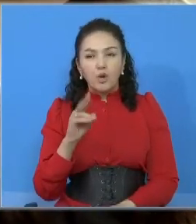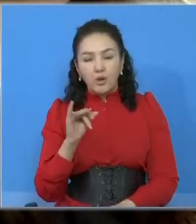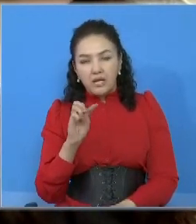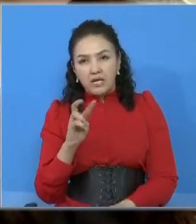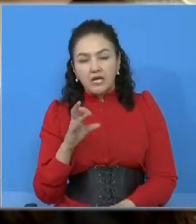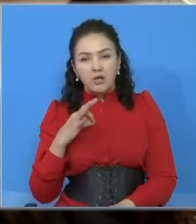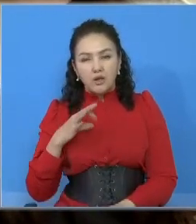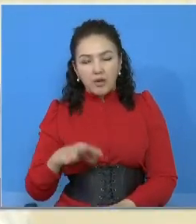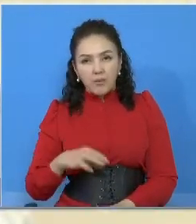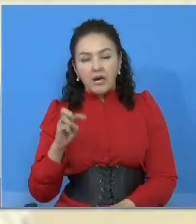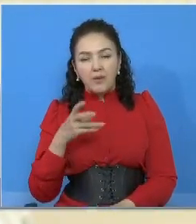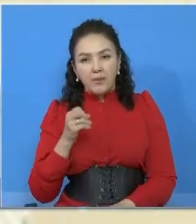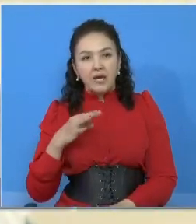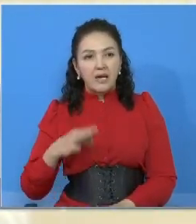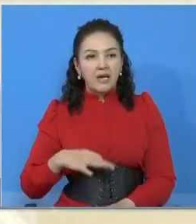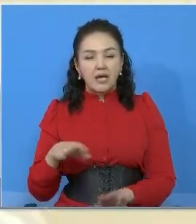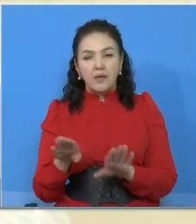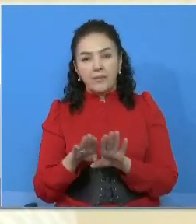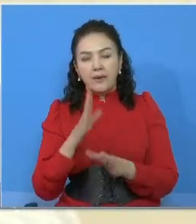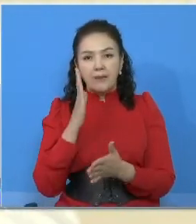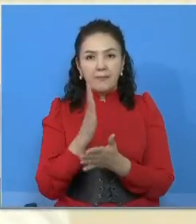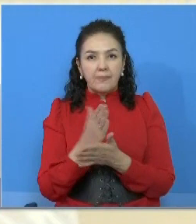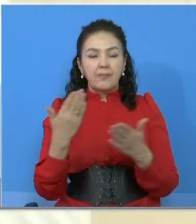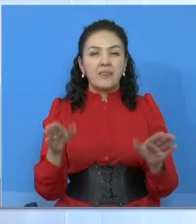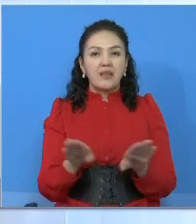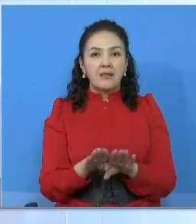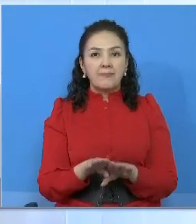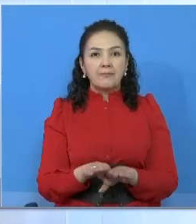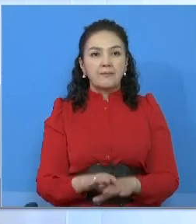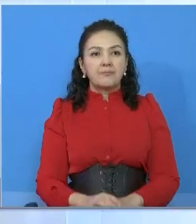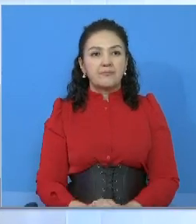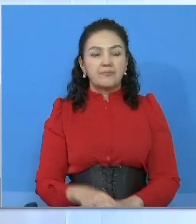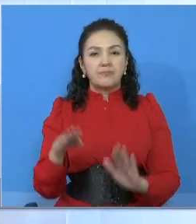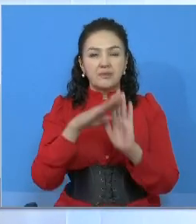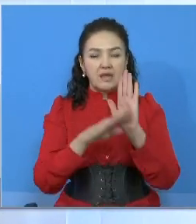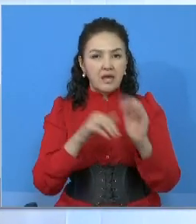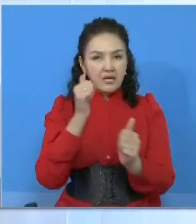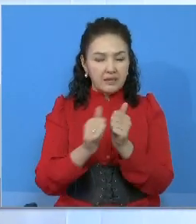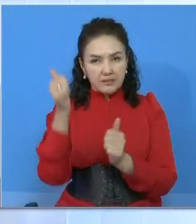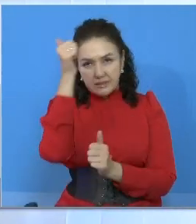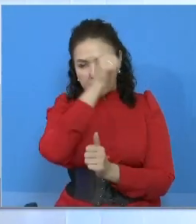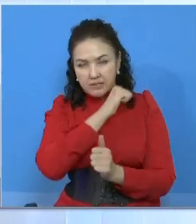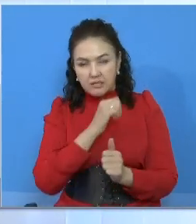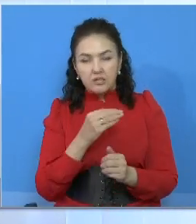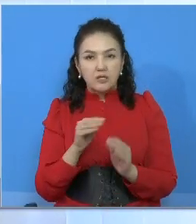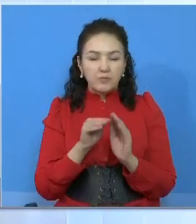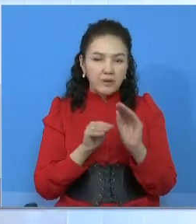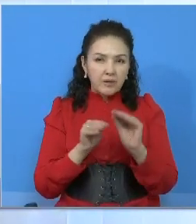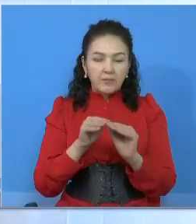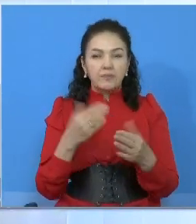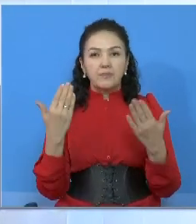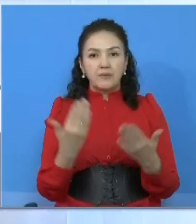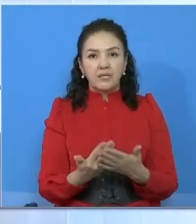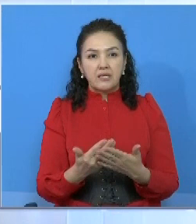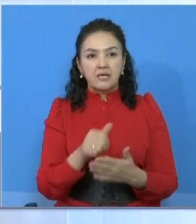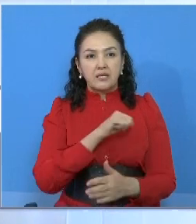Көтібарұлы, Кердері Әбубәкір секілді мәшһүр тұлғалар бар. Дегенмен бұл тізімдер жыл сайын өзектендіріліп отырылады. Міне,